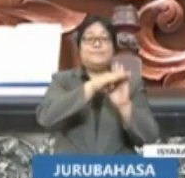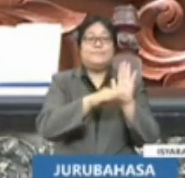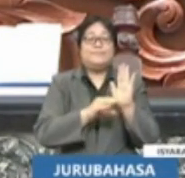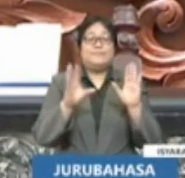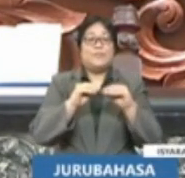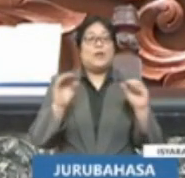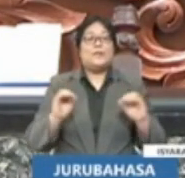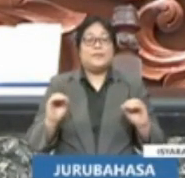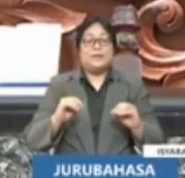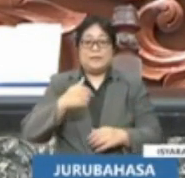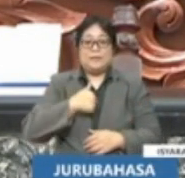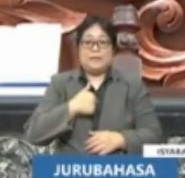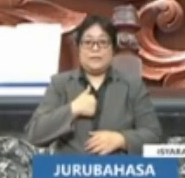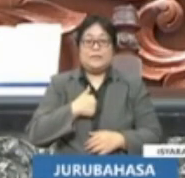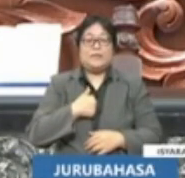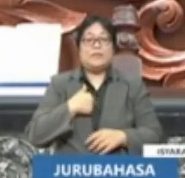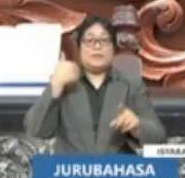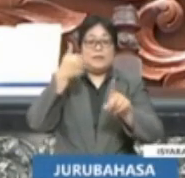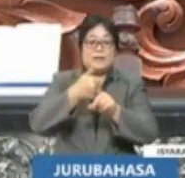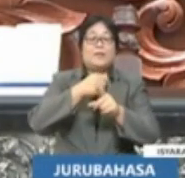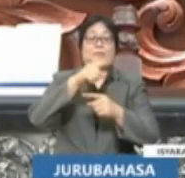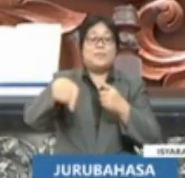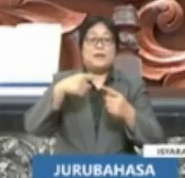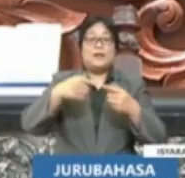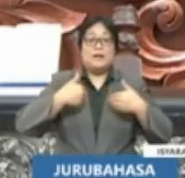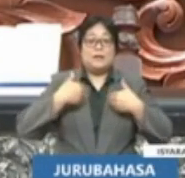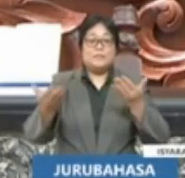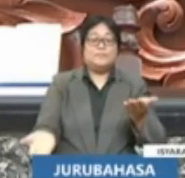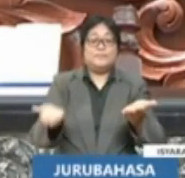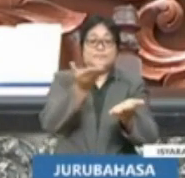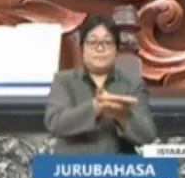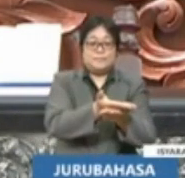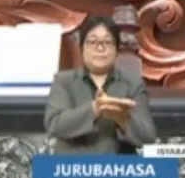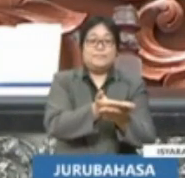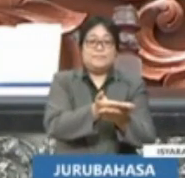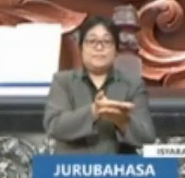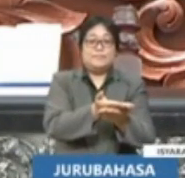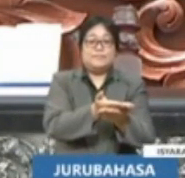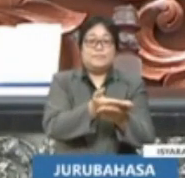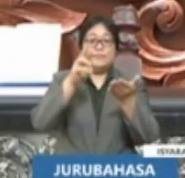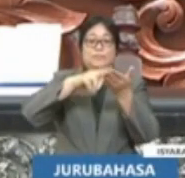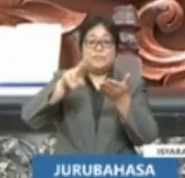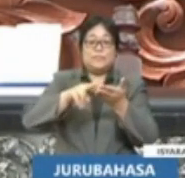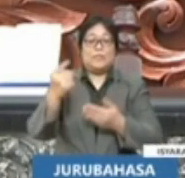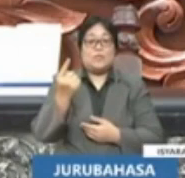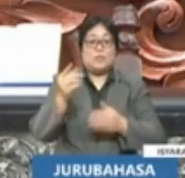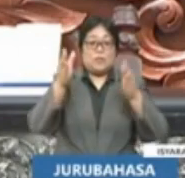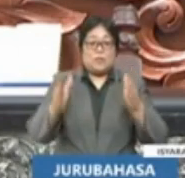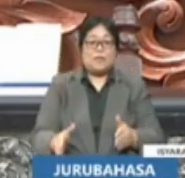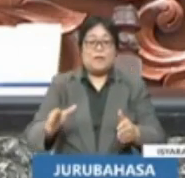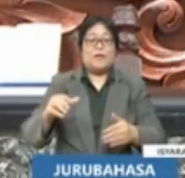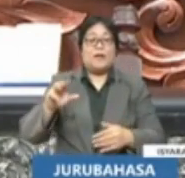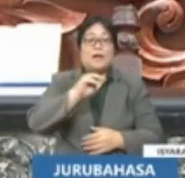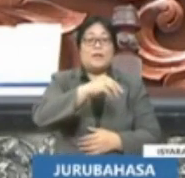mesyuarat. Saya membuat amalan tersebut kerana apabila terdapat usul untuk merujuk seseorang